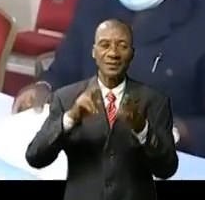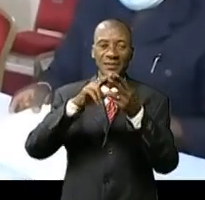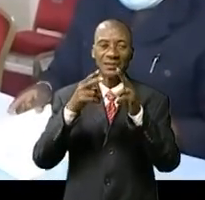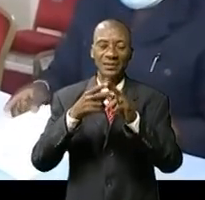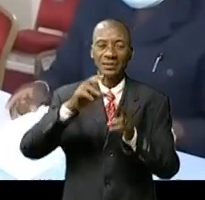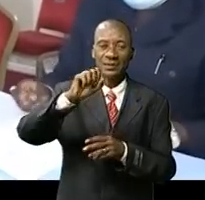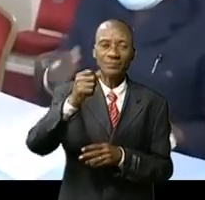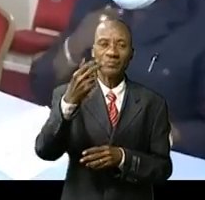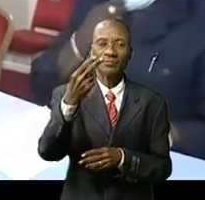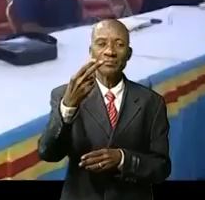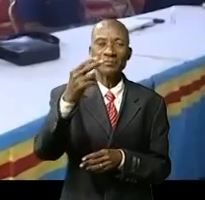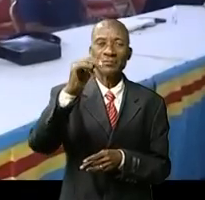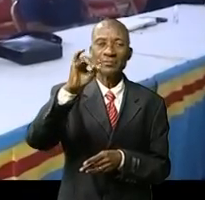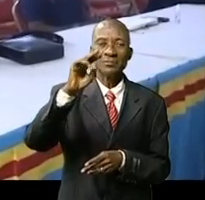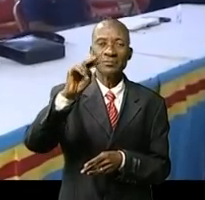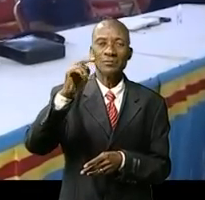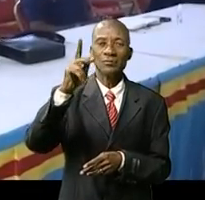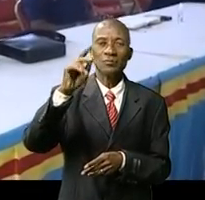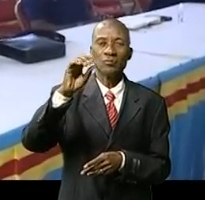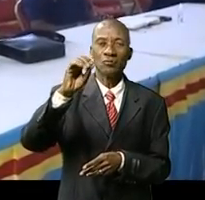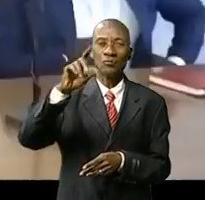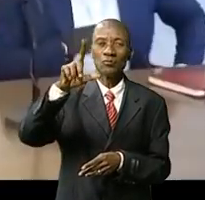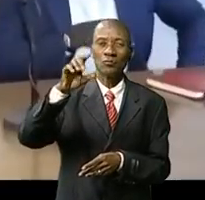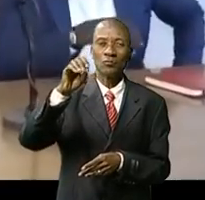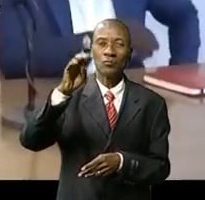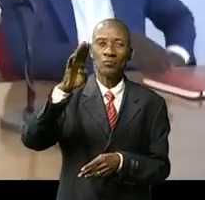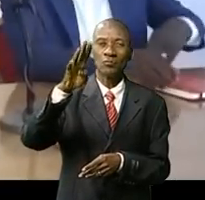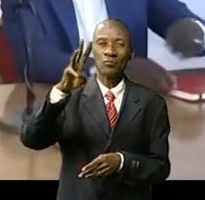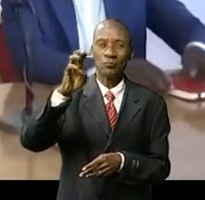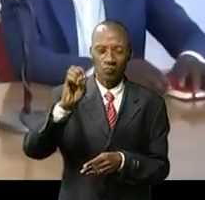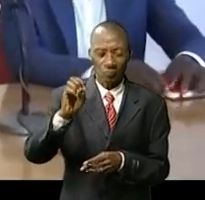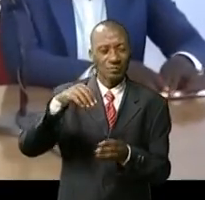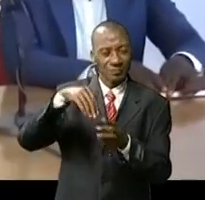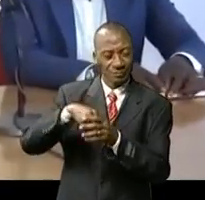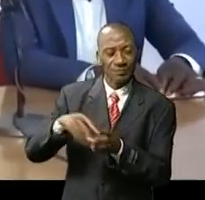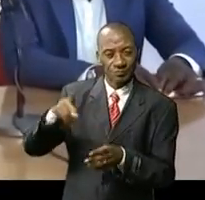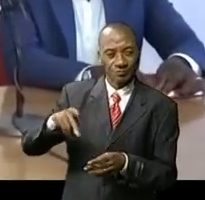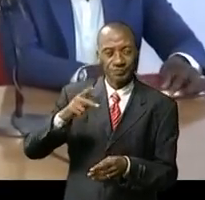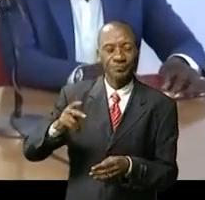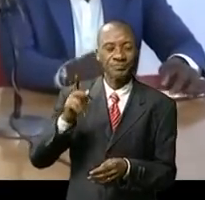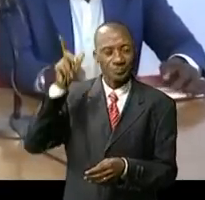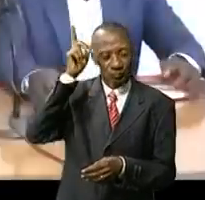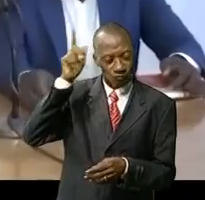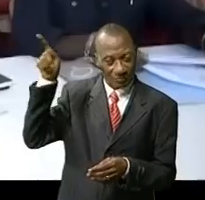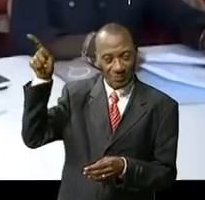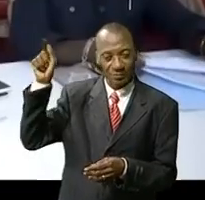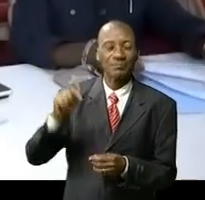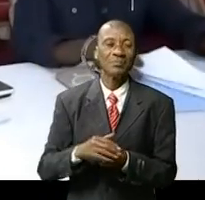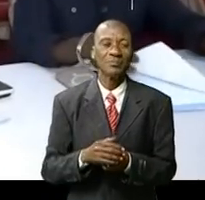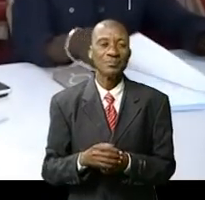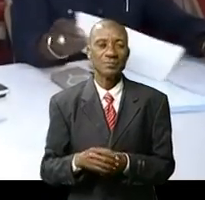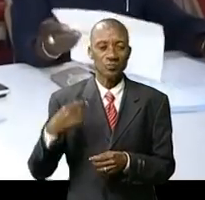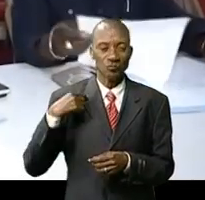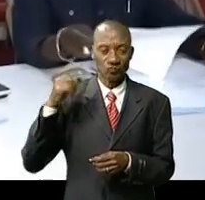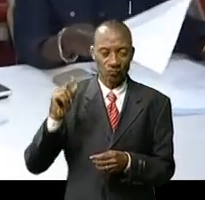de la radioactivité. Ces résolutions ont été prises à l'issue de la réunion mixte ministère de la Recherche scientifique et innovation technologique,